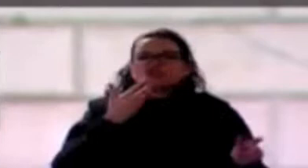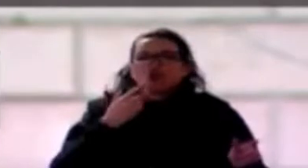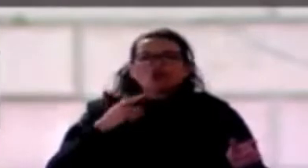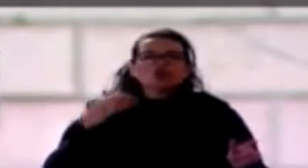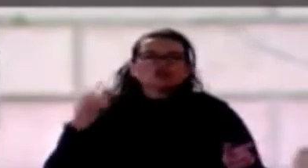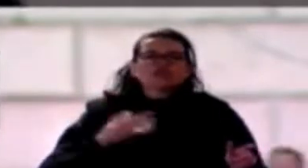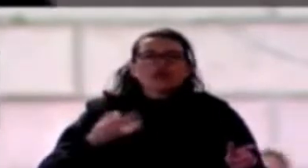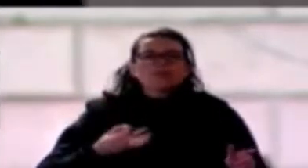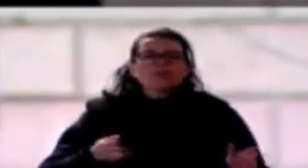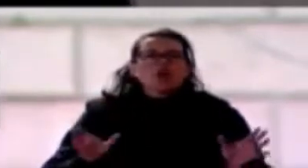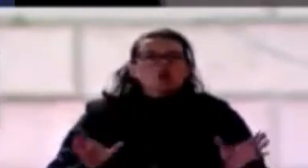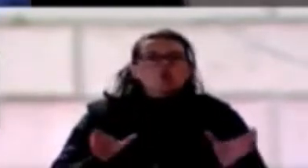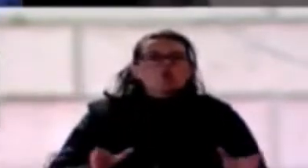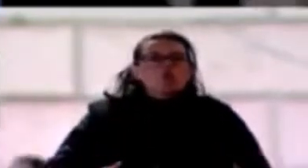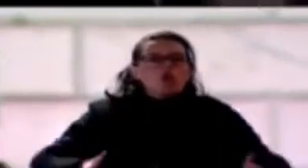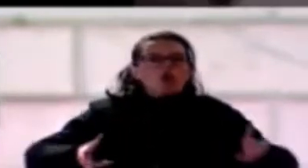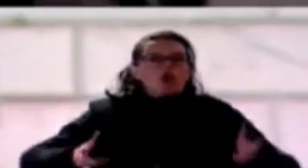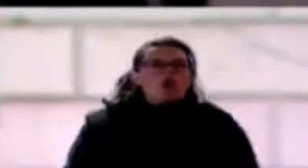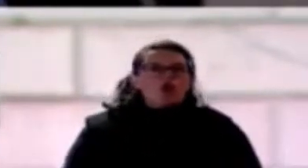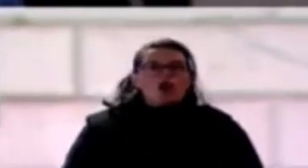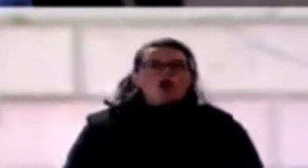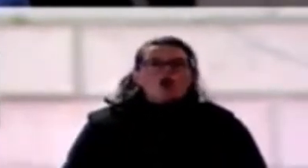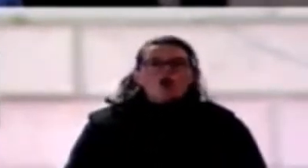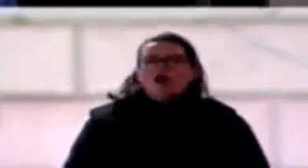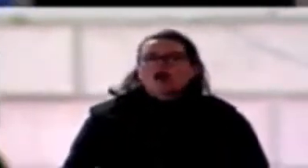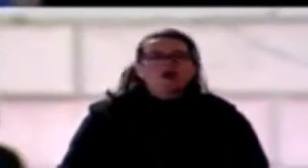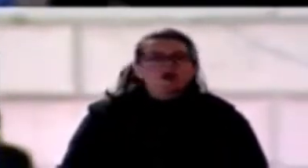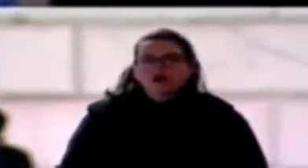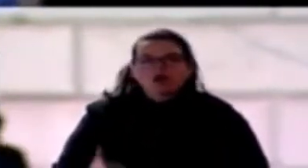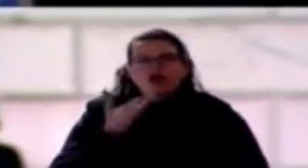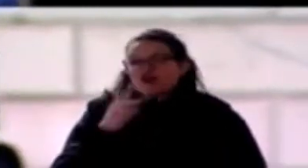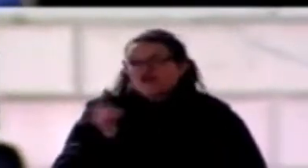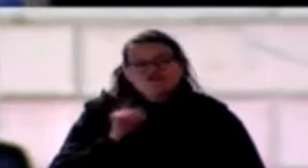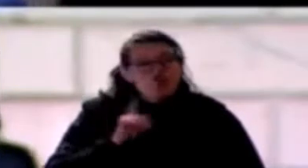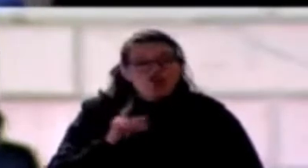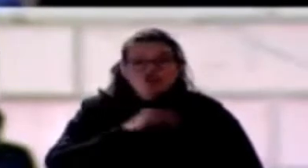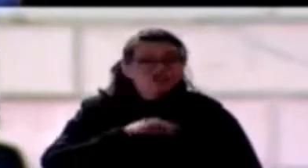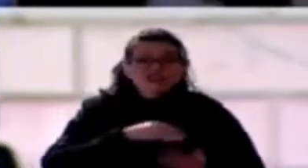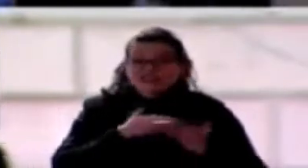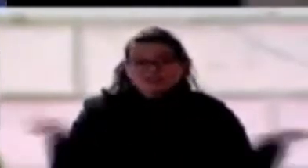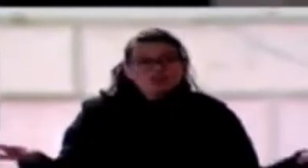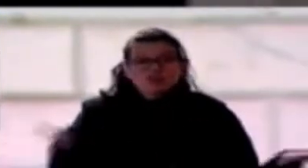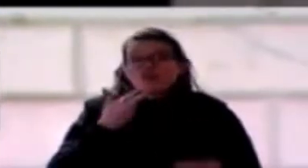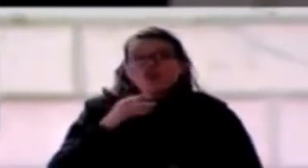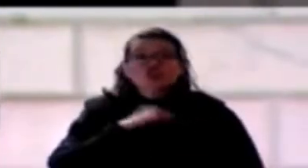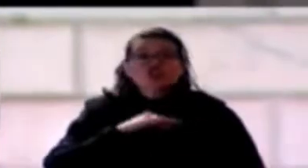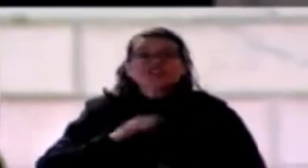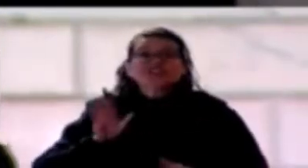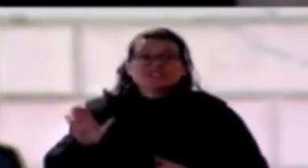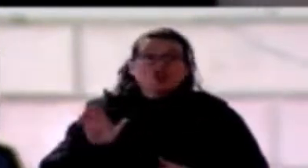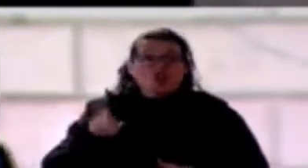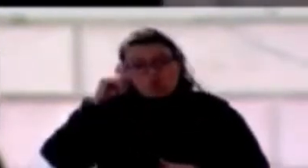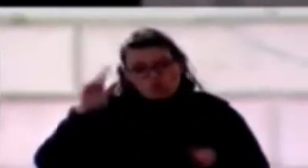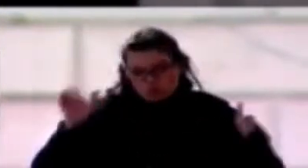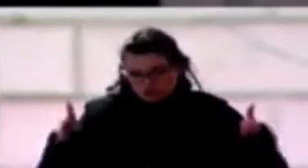sulle poltrone che vengono chiamati ad occupare e pensano ai propri interessi. Per loro non è difficile, perché